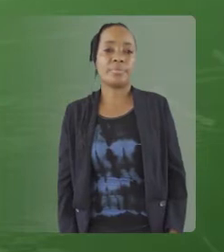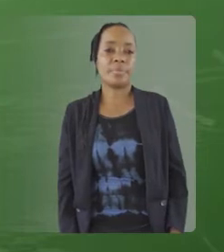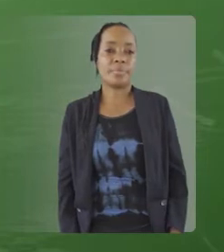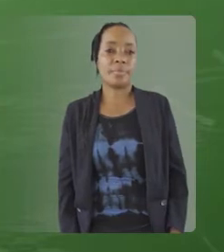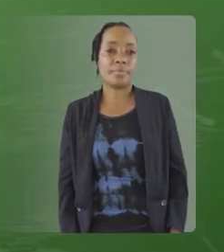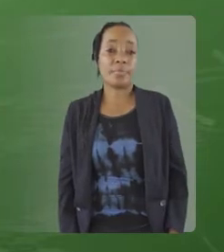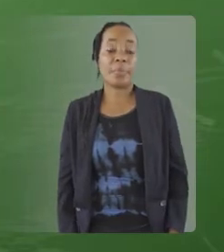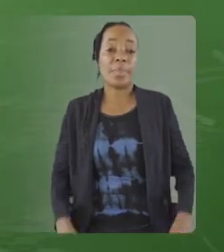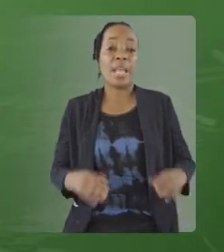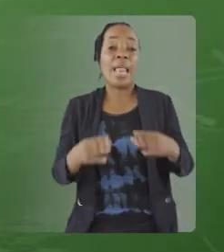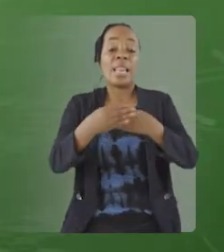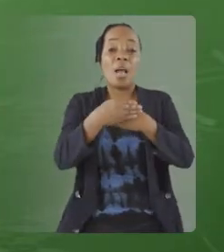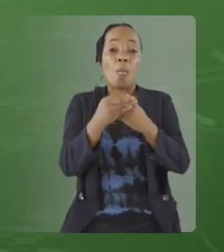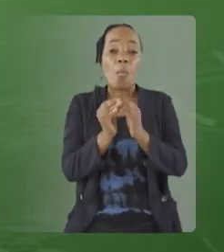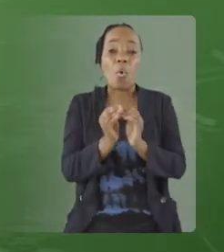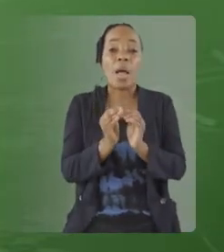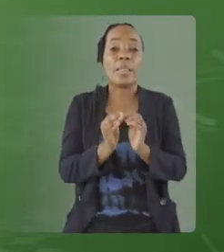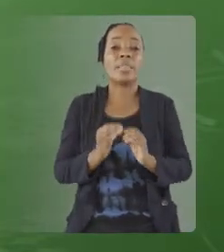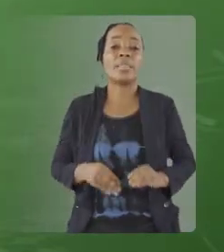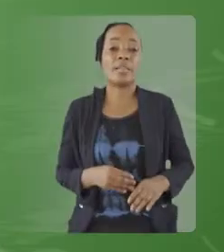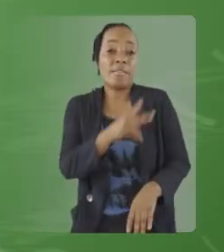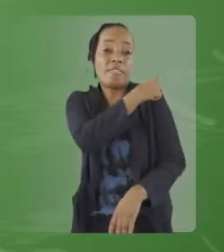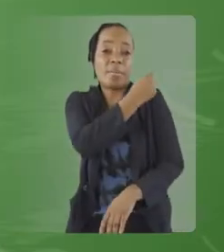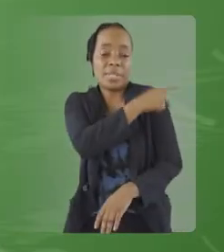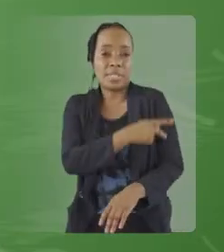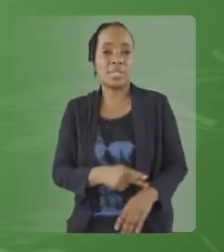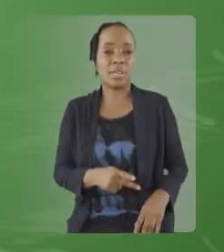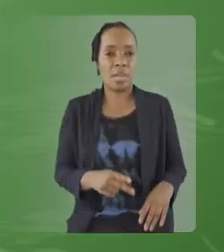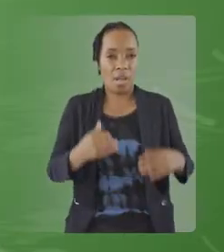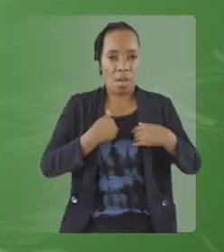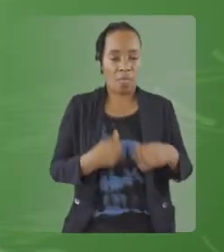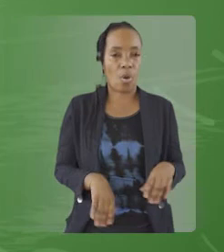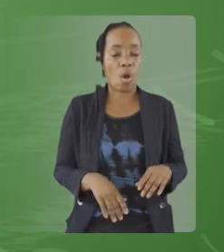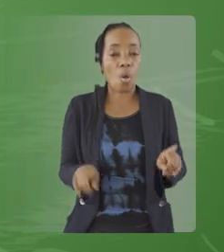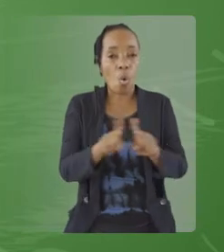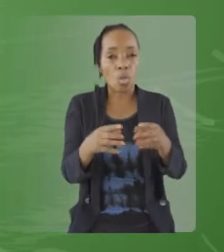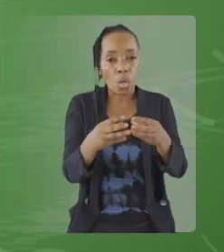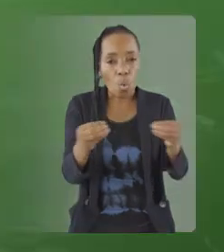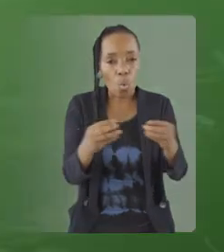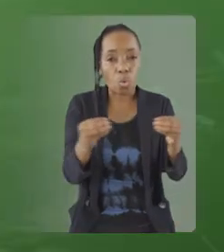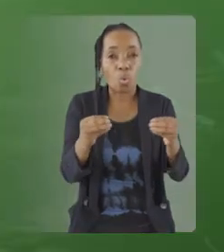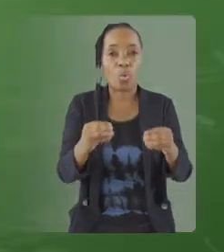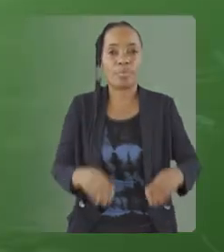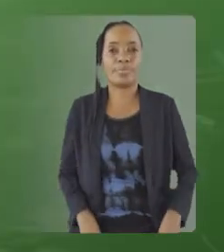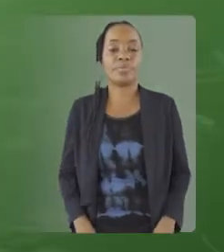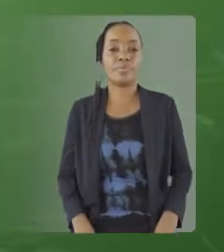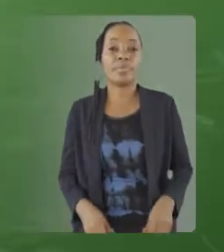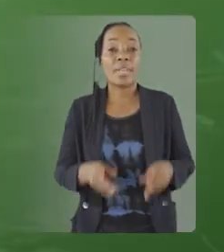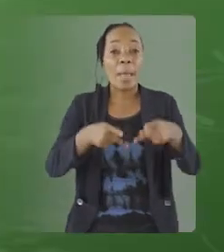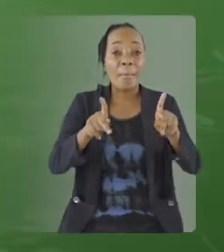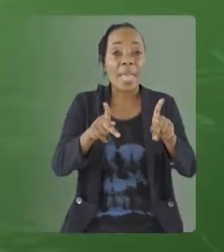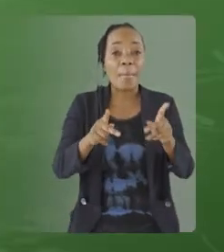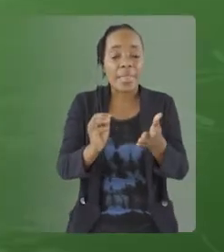La boîte pharmaceutique contient aussi du coton. Le coton sert à nettoyer